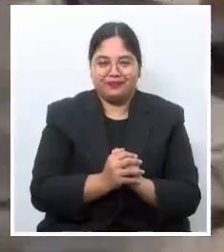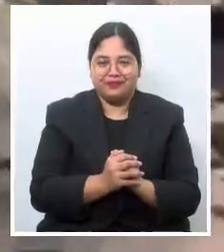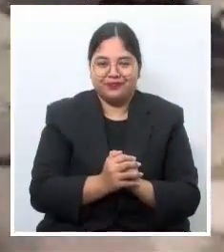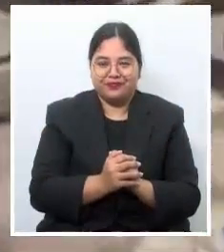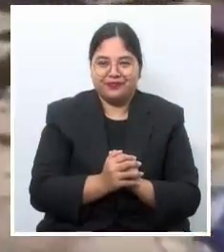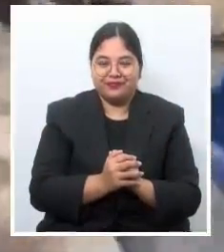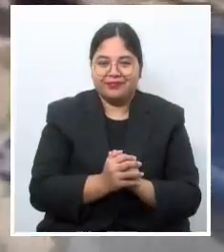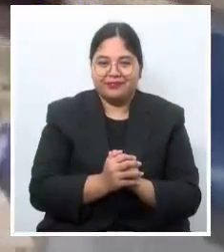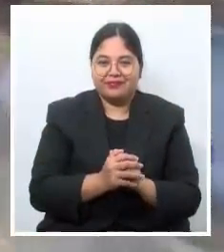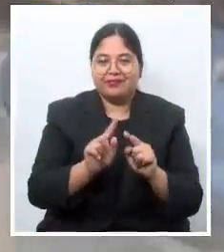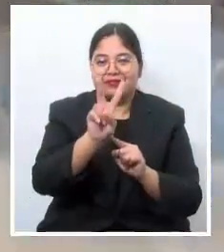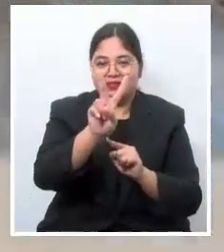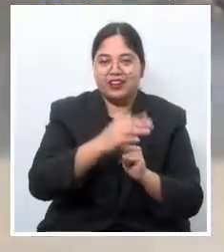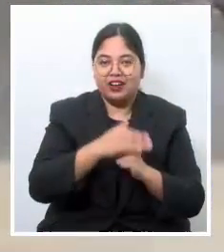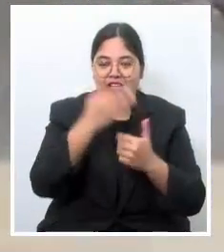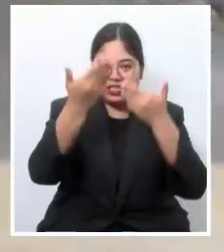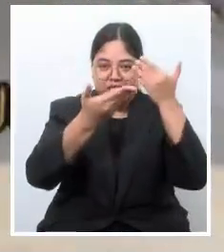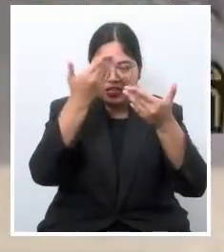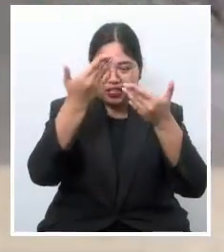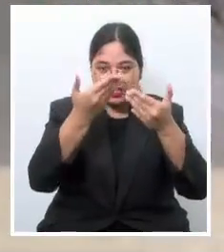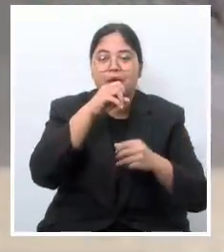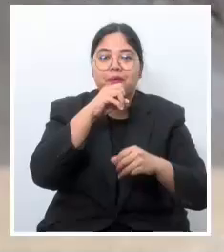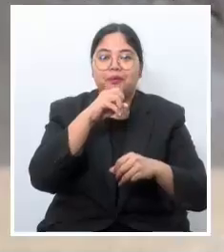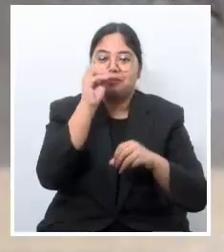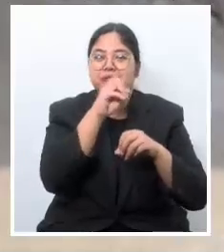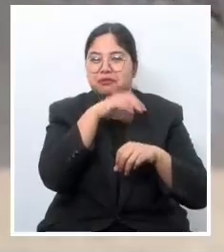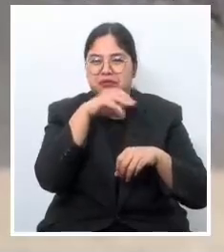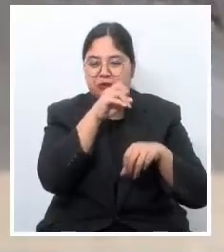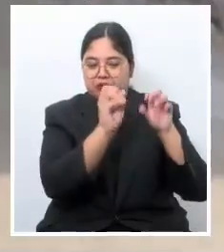ที่ 2กิจกรรมโรงเรียนปลอด